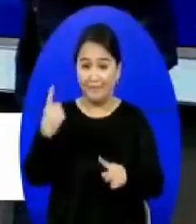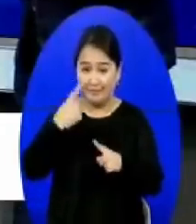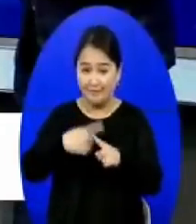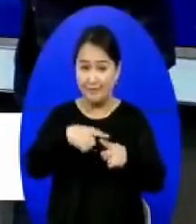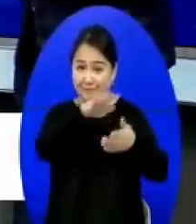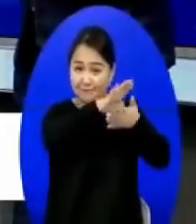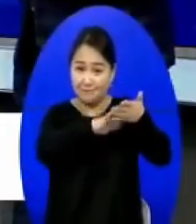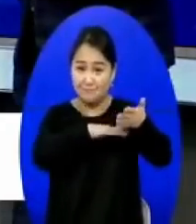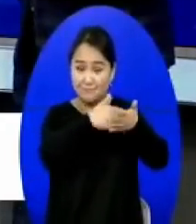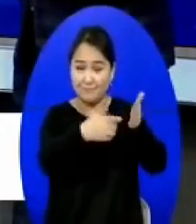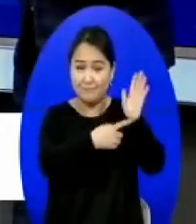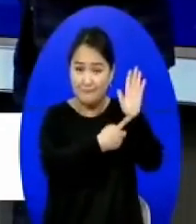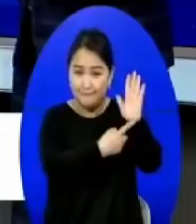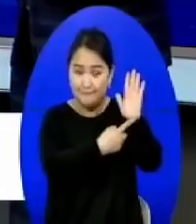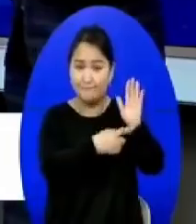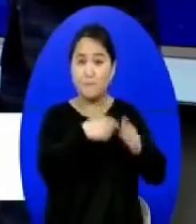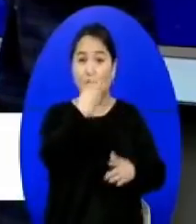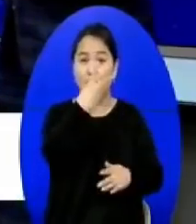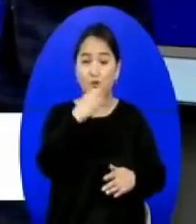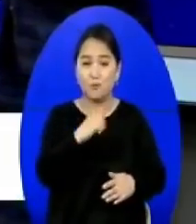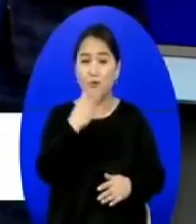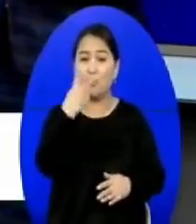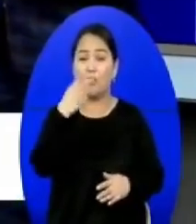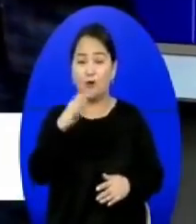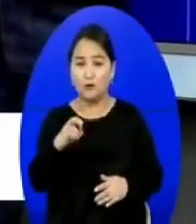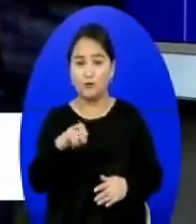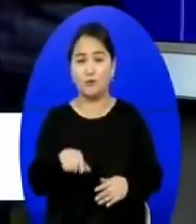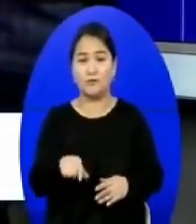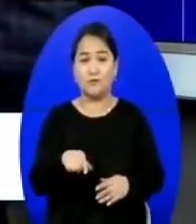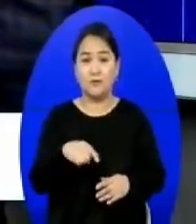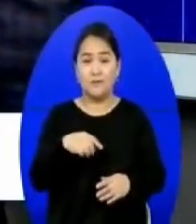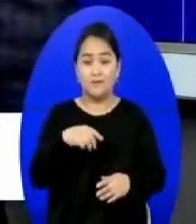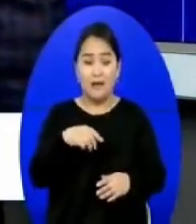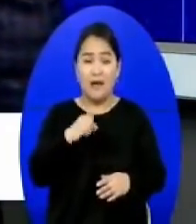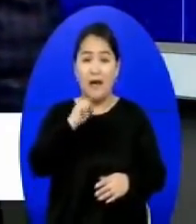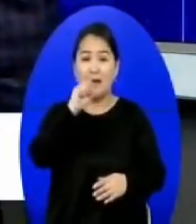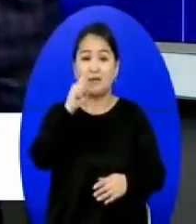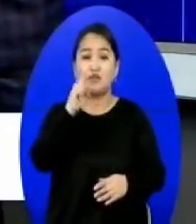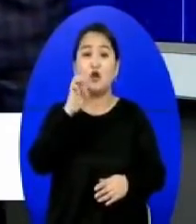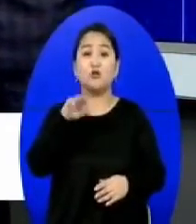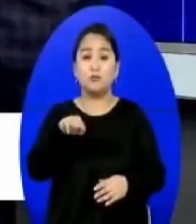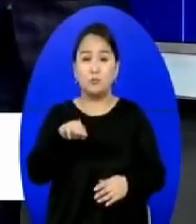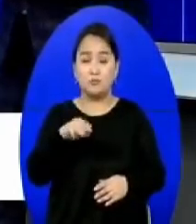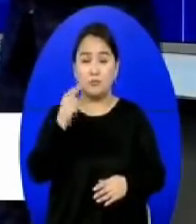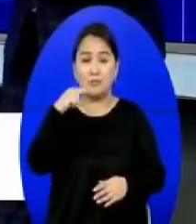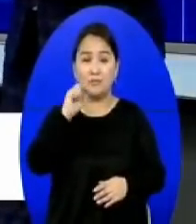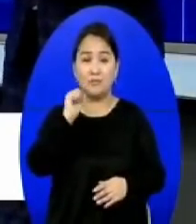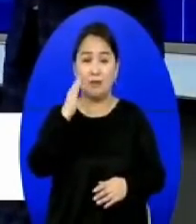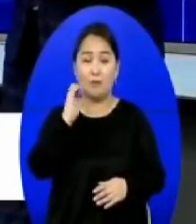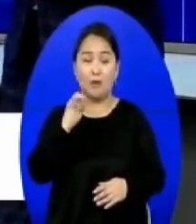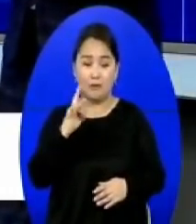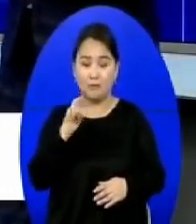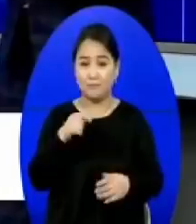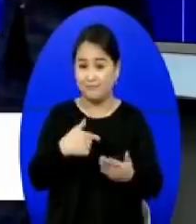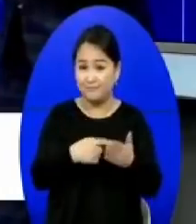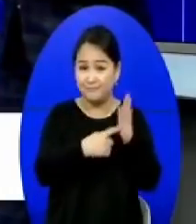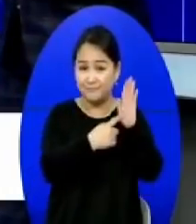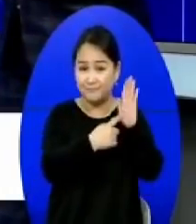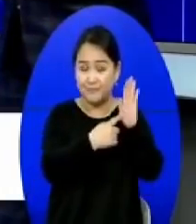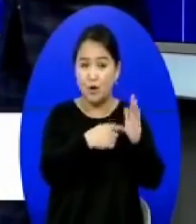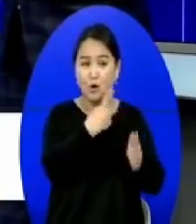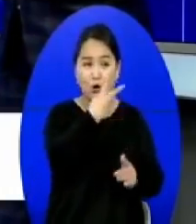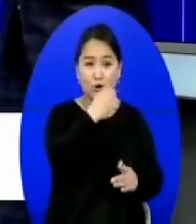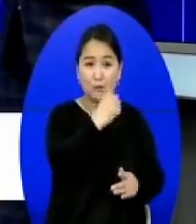харуулъя. 2020 оны 2 дугаар сарын 4-17-23 өдрөөр Азатын давхар эслэх үед ямар нөхцөл байсан бэ гэдгийг бас 19